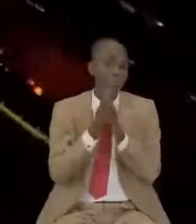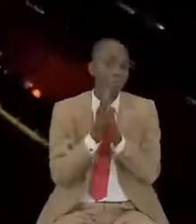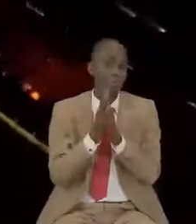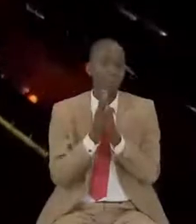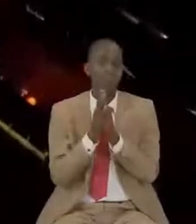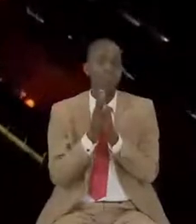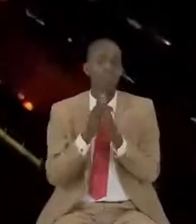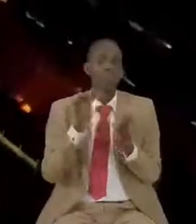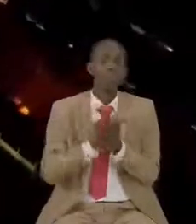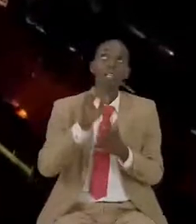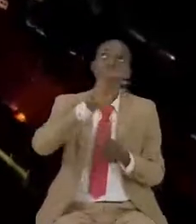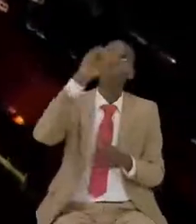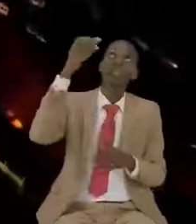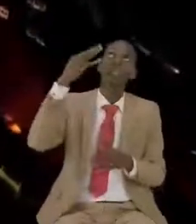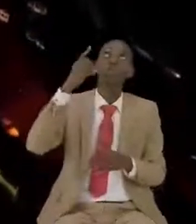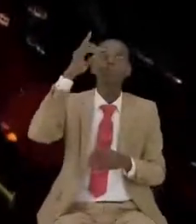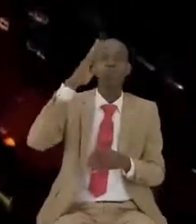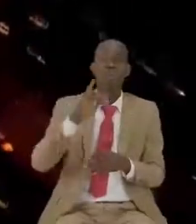fermés.